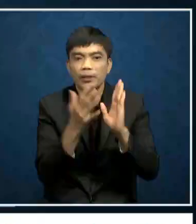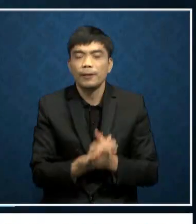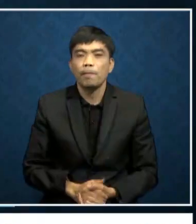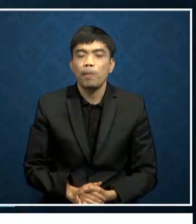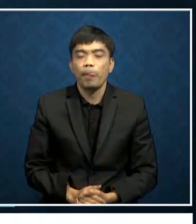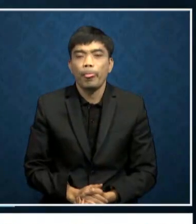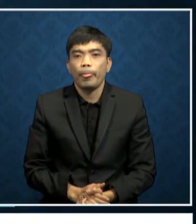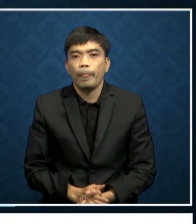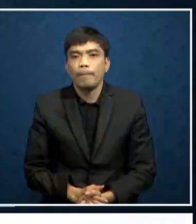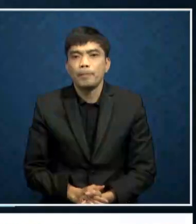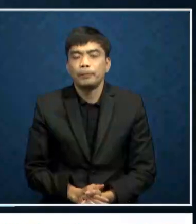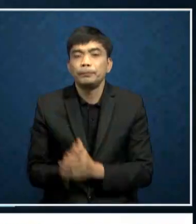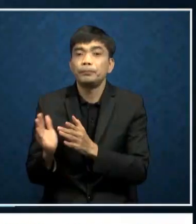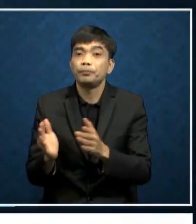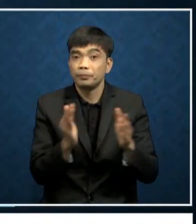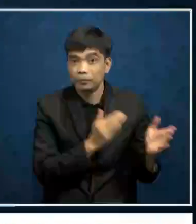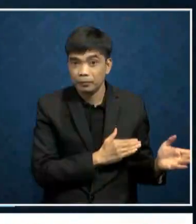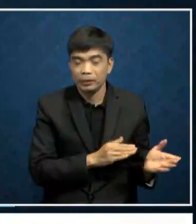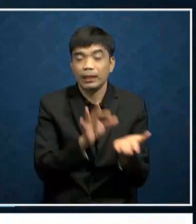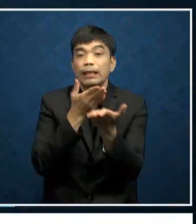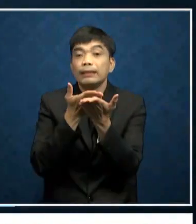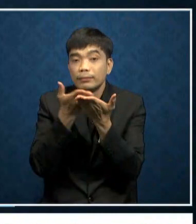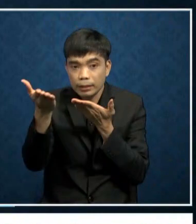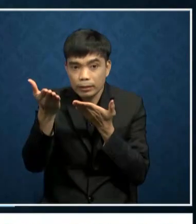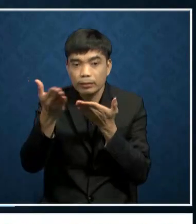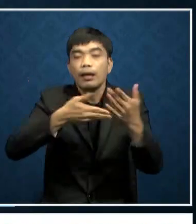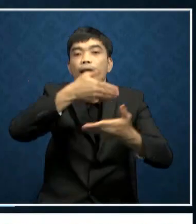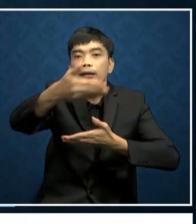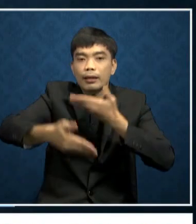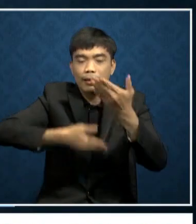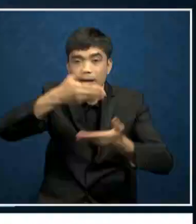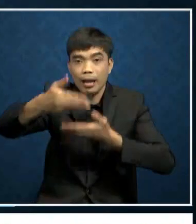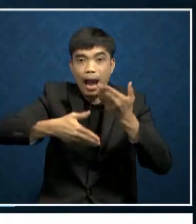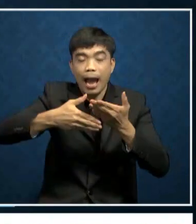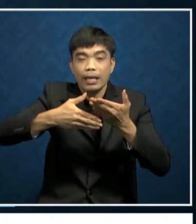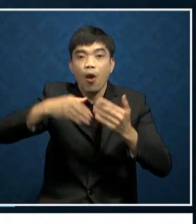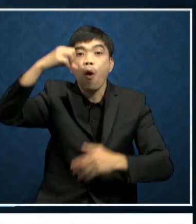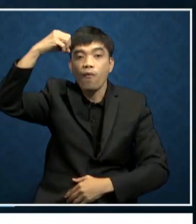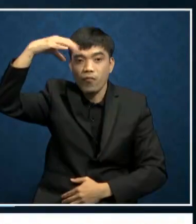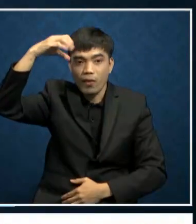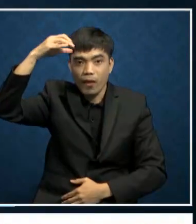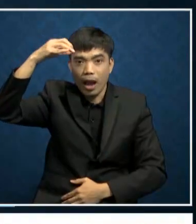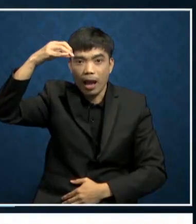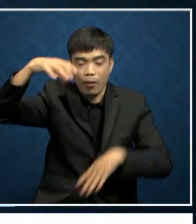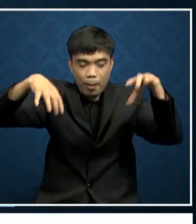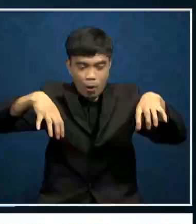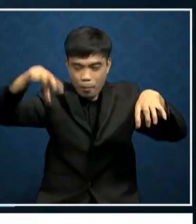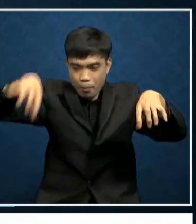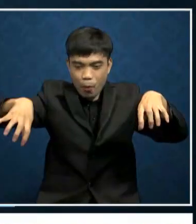การกรณีการซื้อขายพลังงานไฟฟ้าระหว่างหน่วยงาน